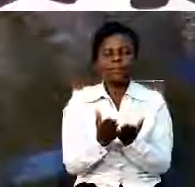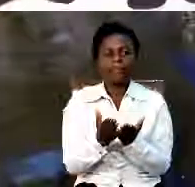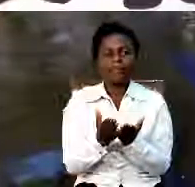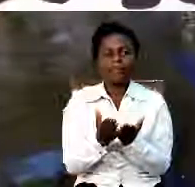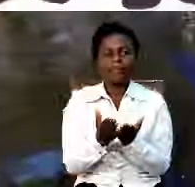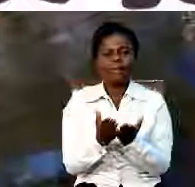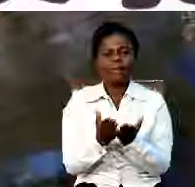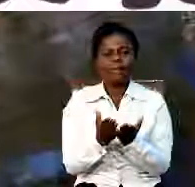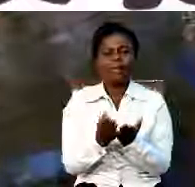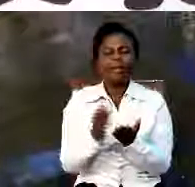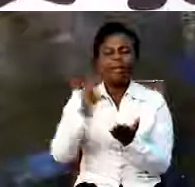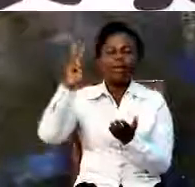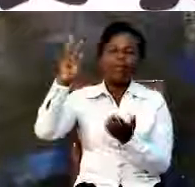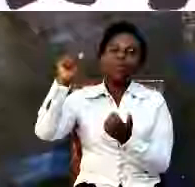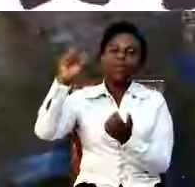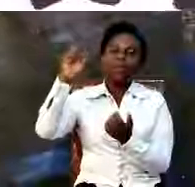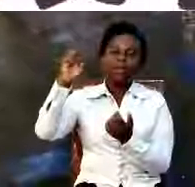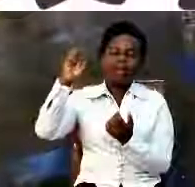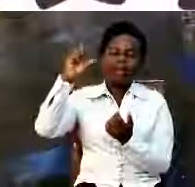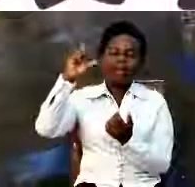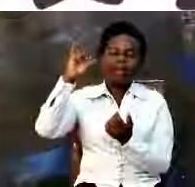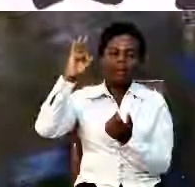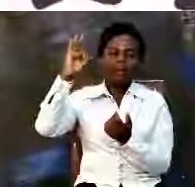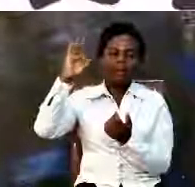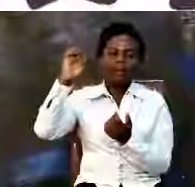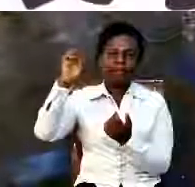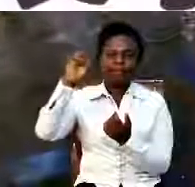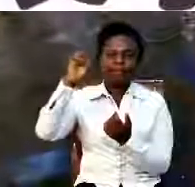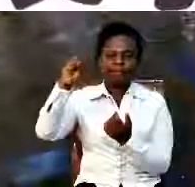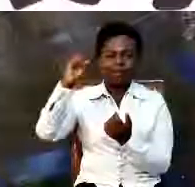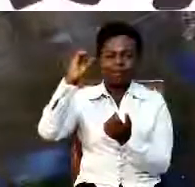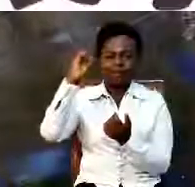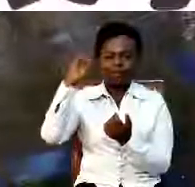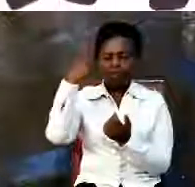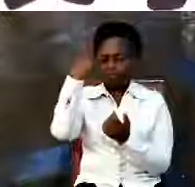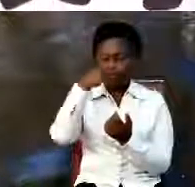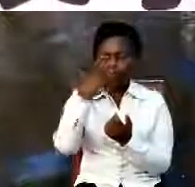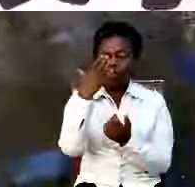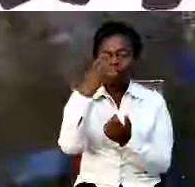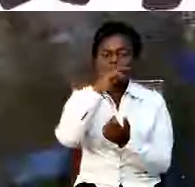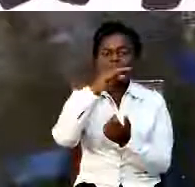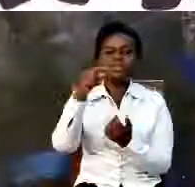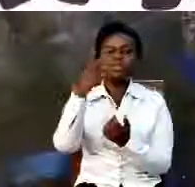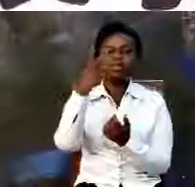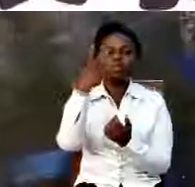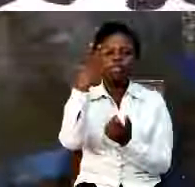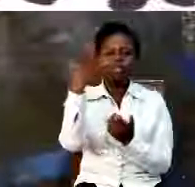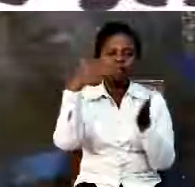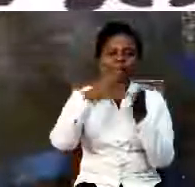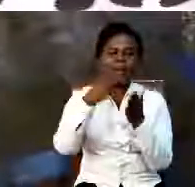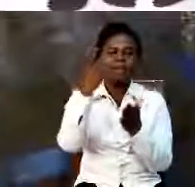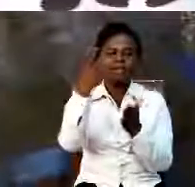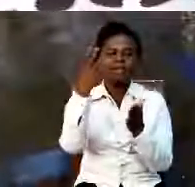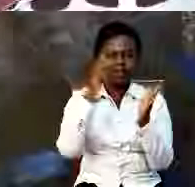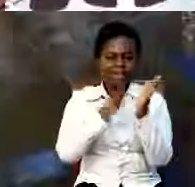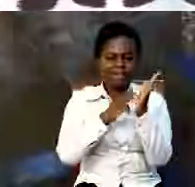kile cha Waefeso sura ile ya 5 mstari wa 25 mpaka 28, na neno la Mungu linasema